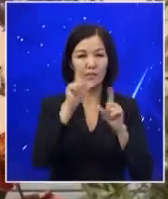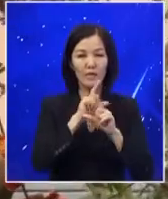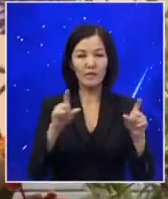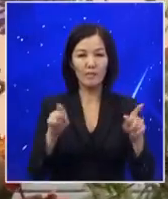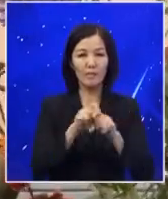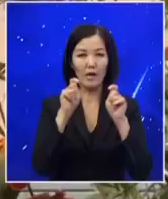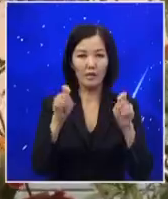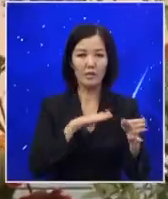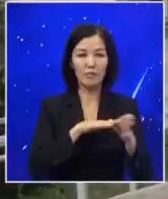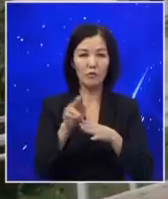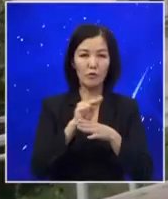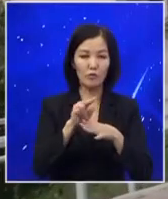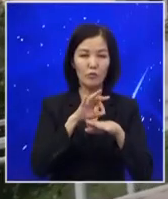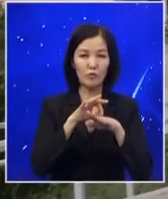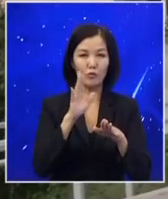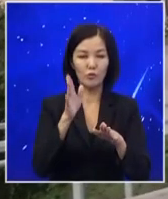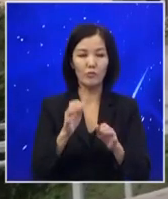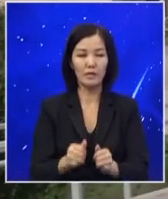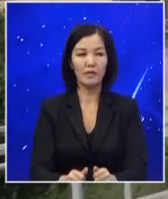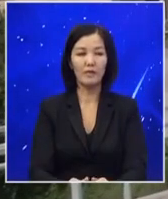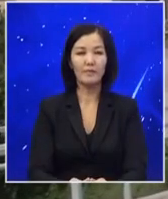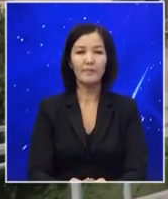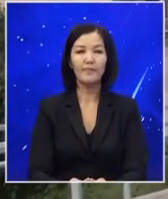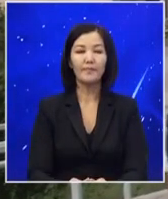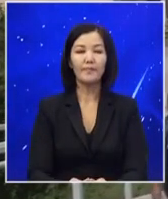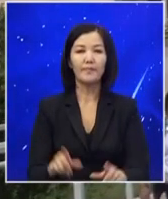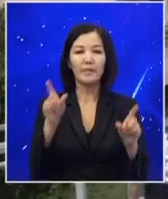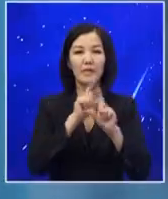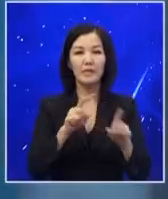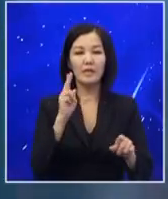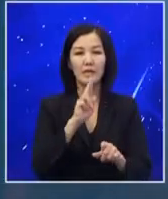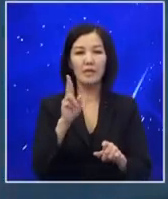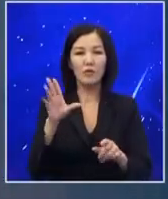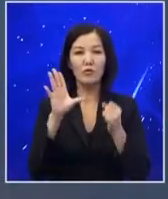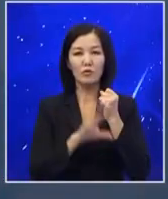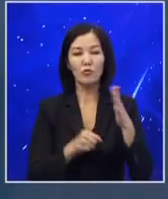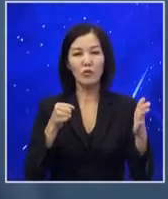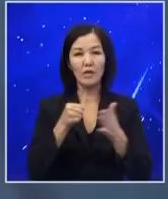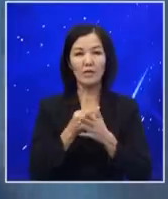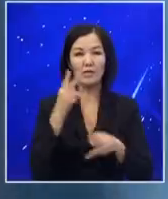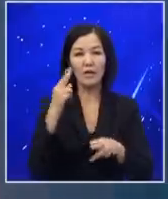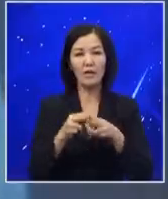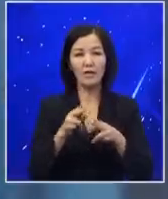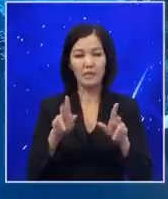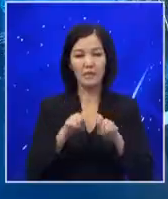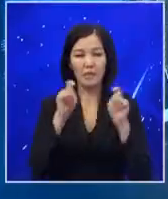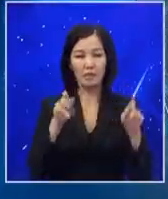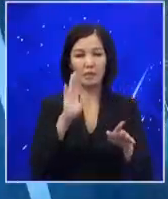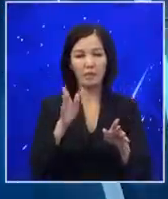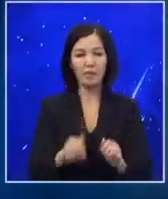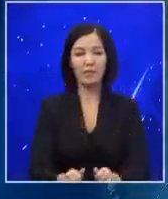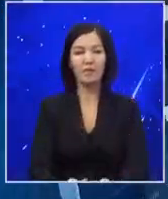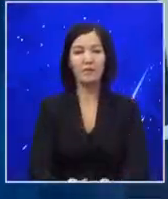мектепке күрделі жөндеу жұмыстары жүріп жатыр. Аталған нысандар 42 айының соңына дейін пайдалануға берілмек.